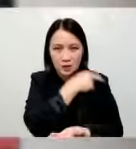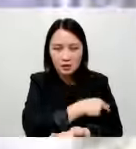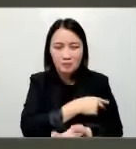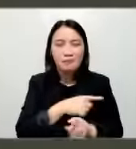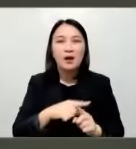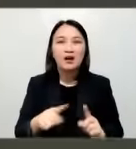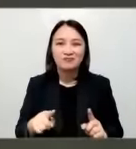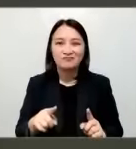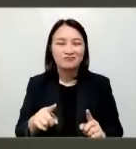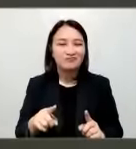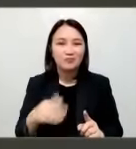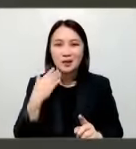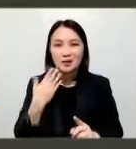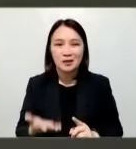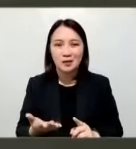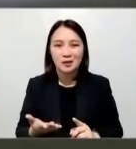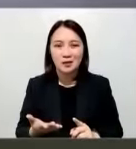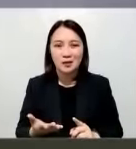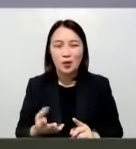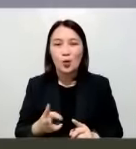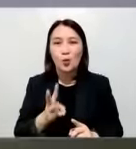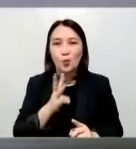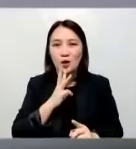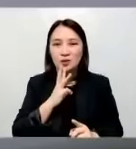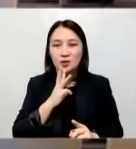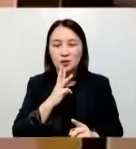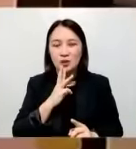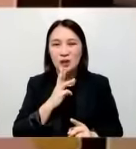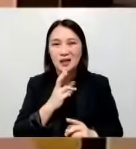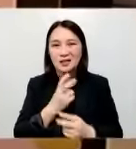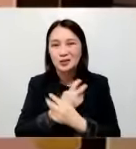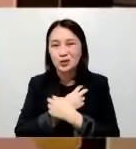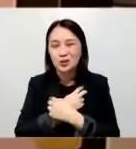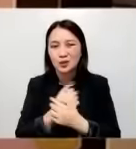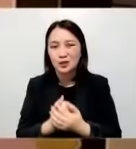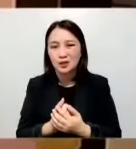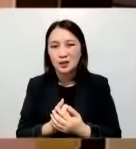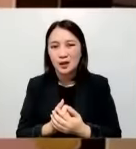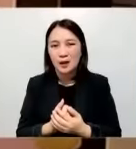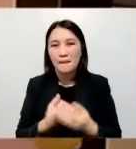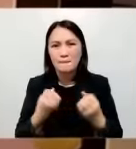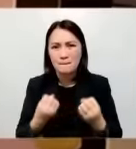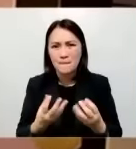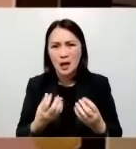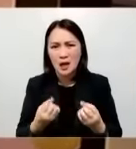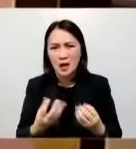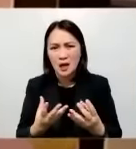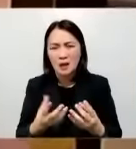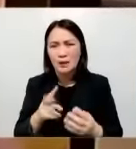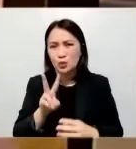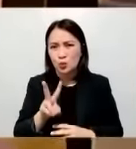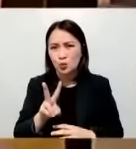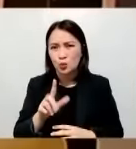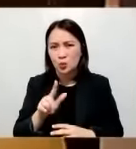buhay. Ang sanhi, water intoxication. Ayon sa mga ulat, uminom daw ng ganito karami o 2 liters ng tubig ang biktima